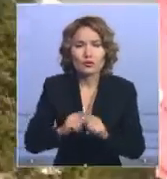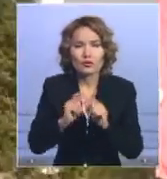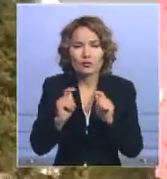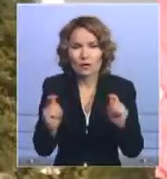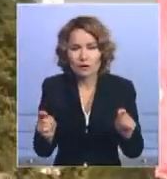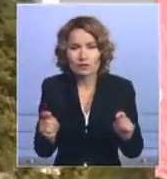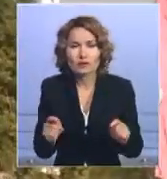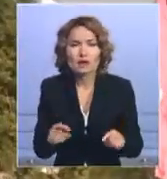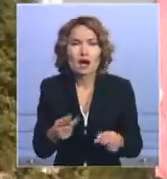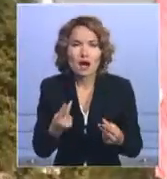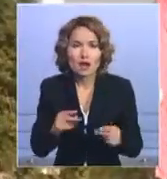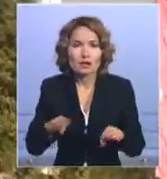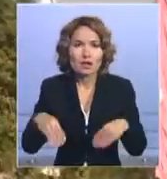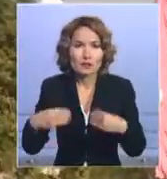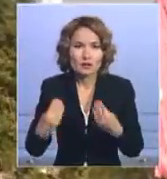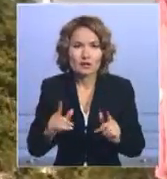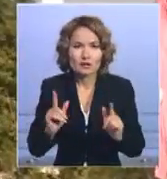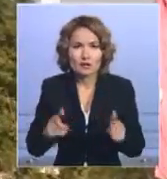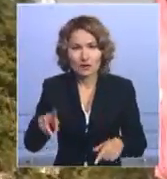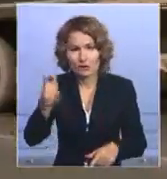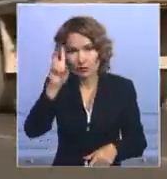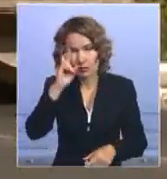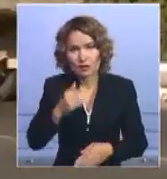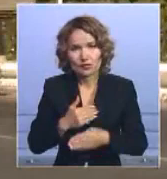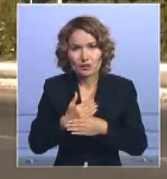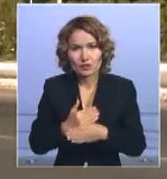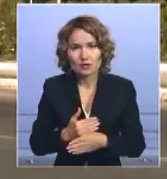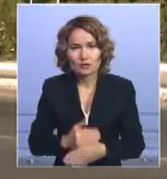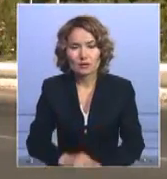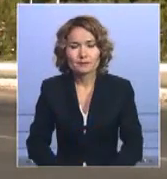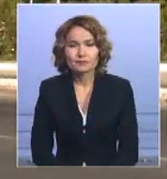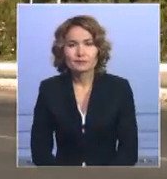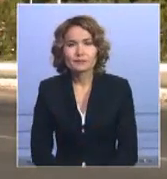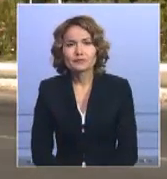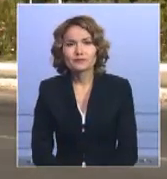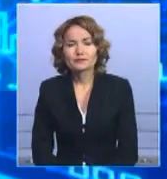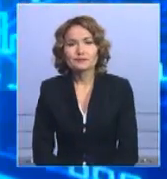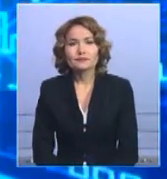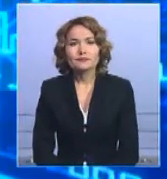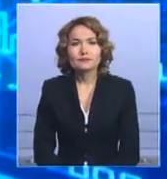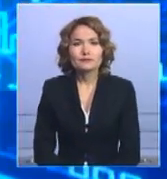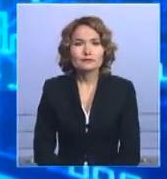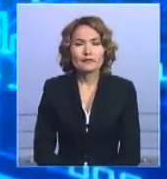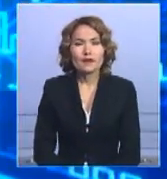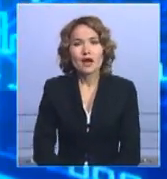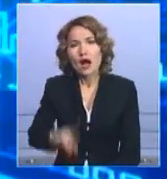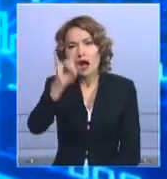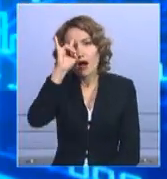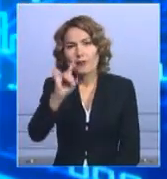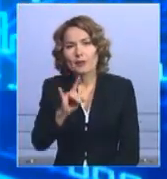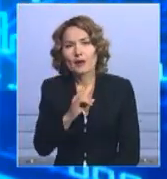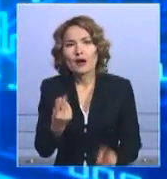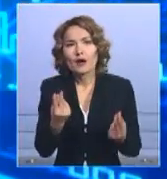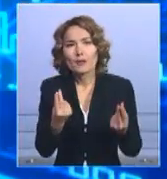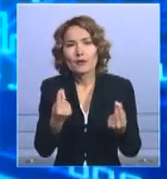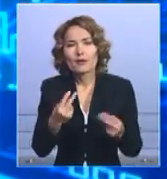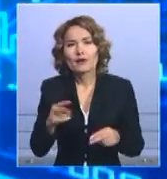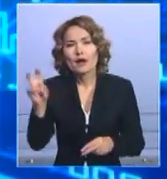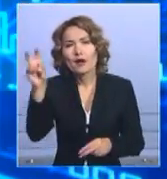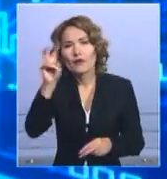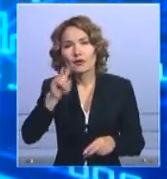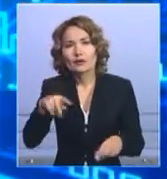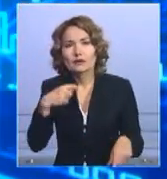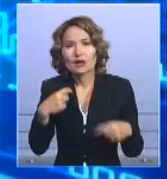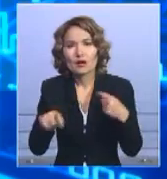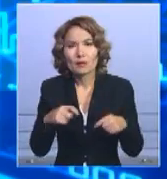Руслан Бақбекұлы, Тимур Сейілхан, Бақытжан Бапаев, Хабар 24, Жамбыл облысы. Еліміздің валюта нарығындағы деректерге